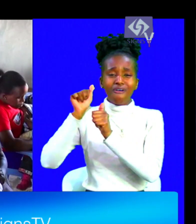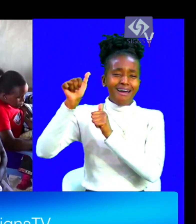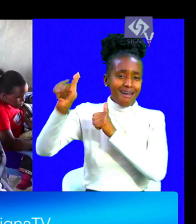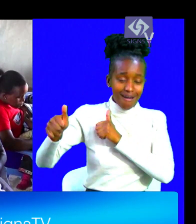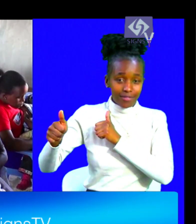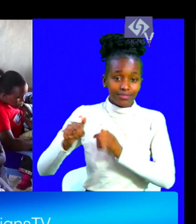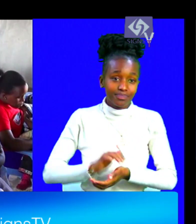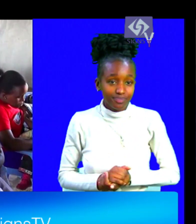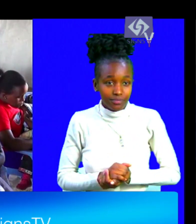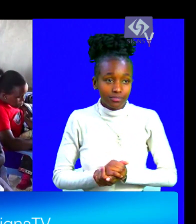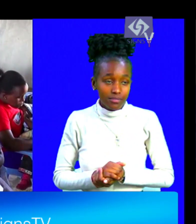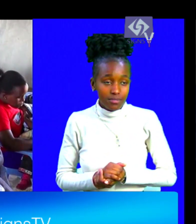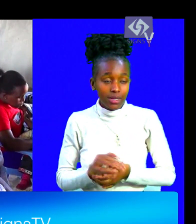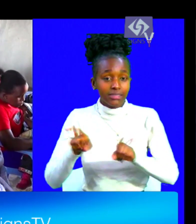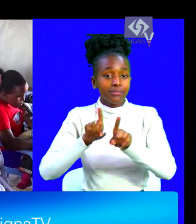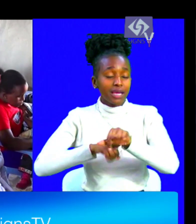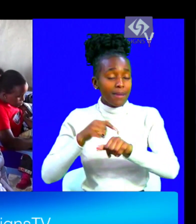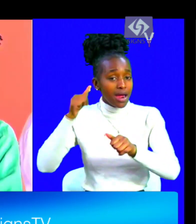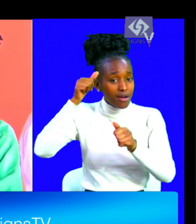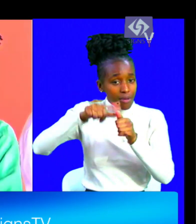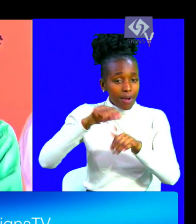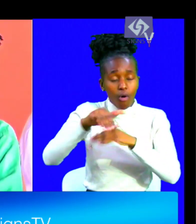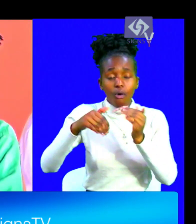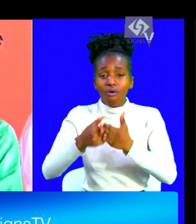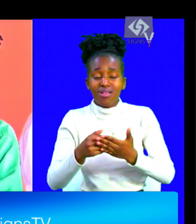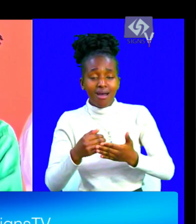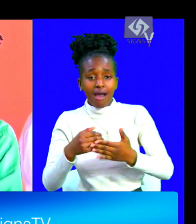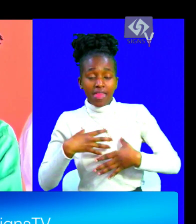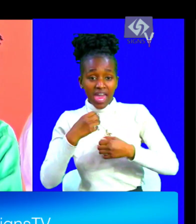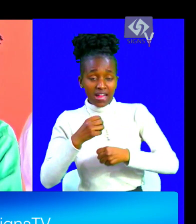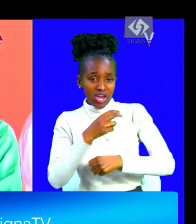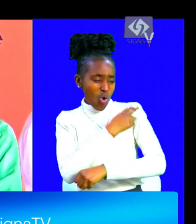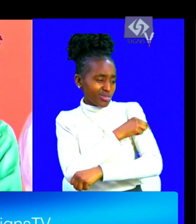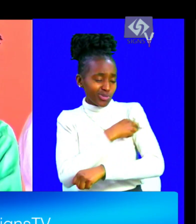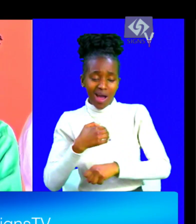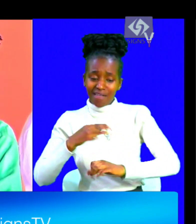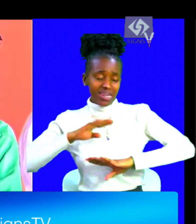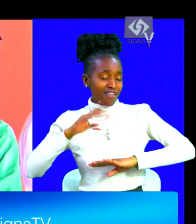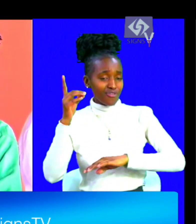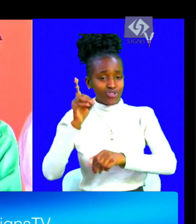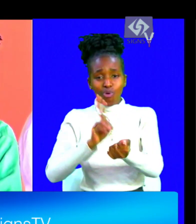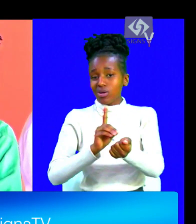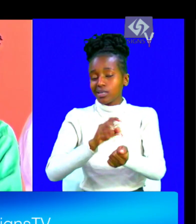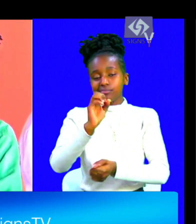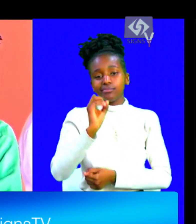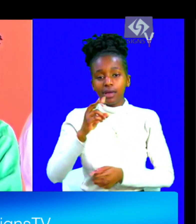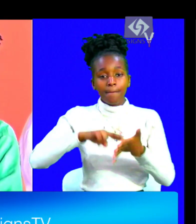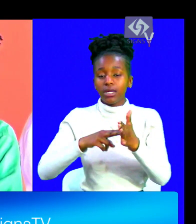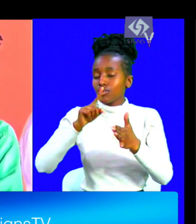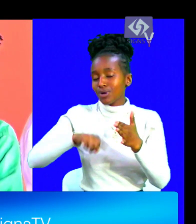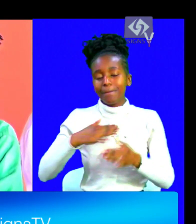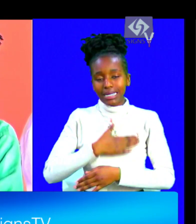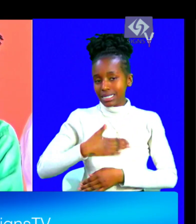pia hizo facilities za health pia hakuna madaktari wa kutosha. Kwa hivyo tunaomba